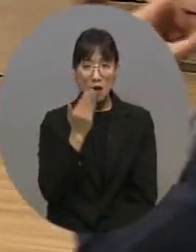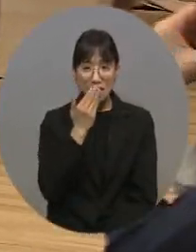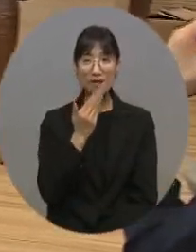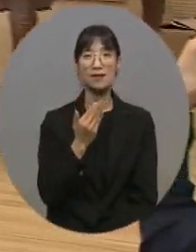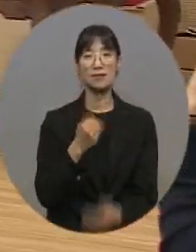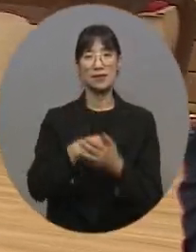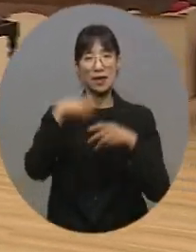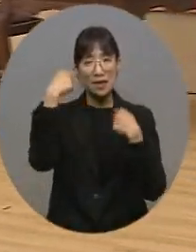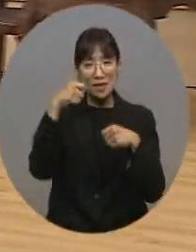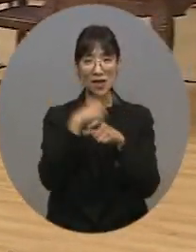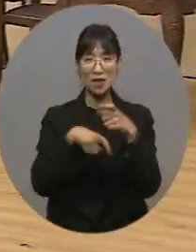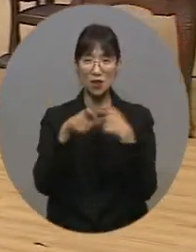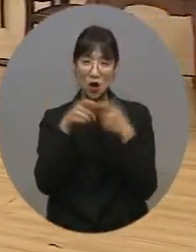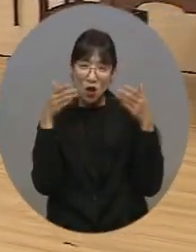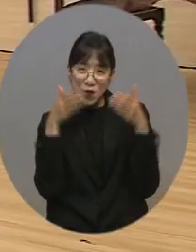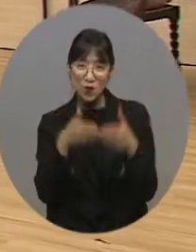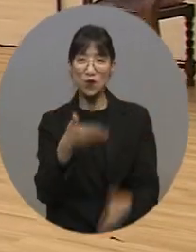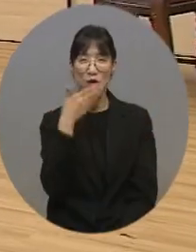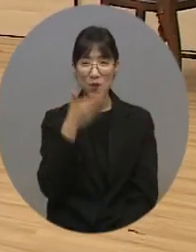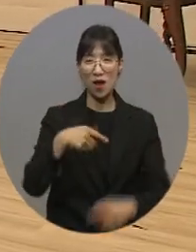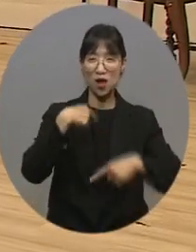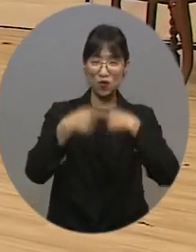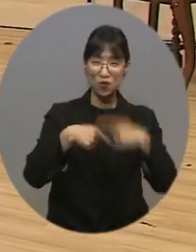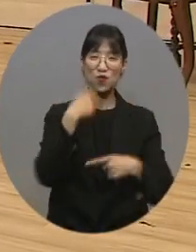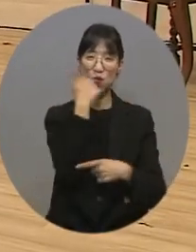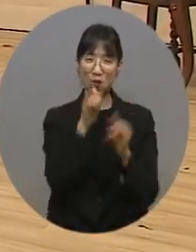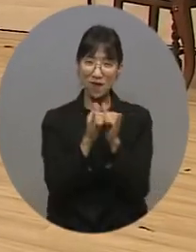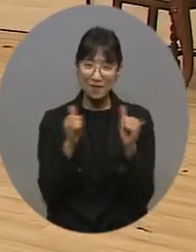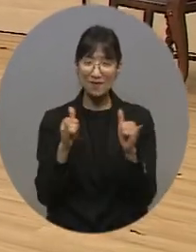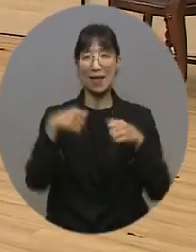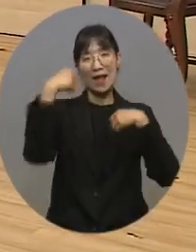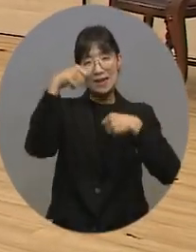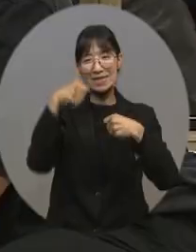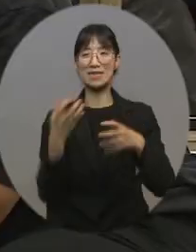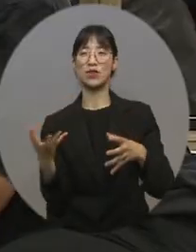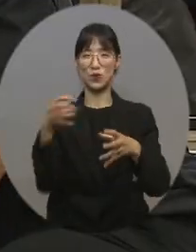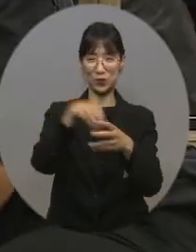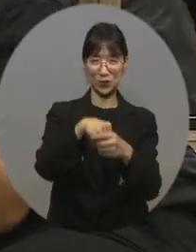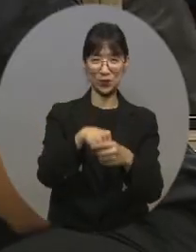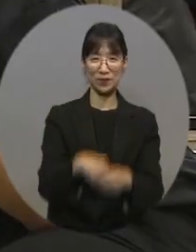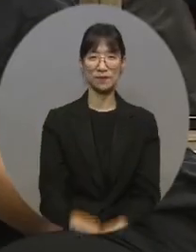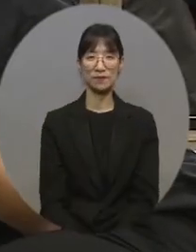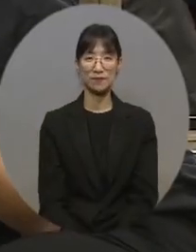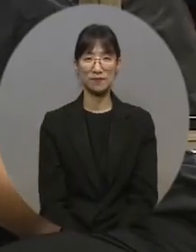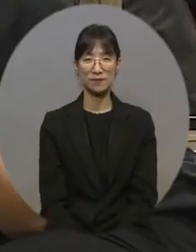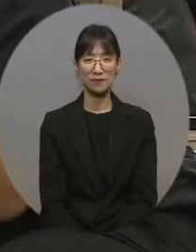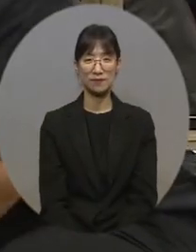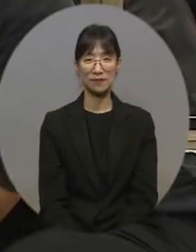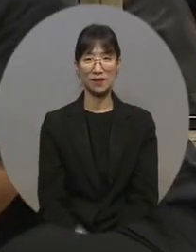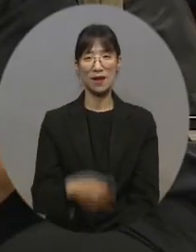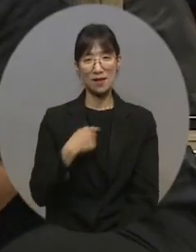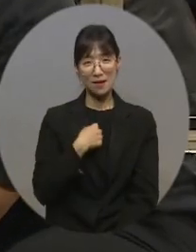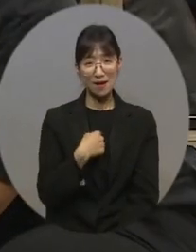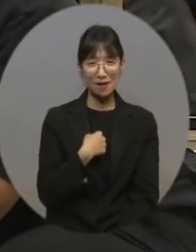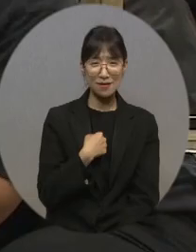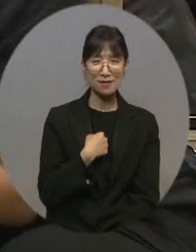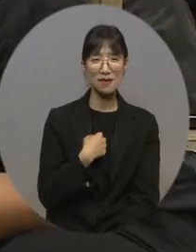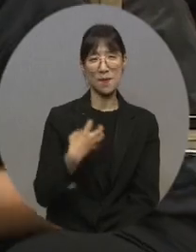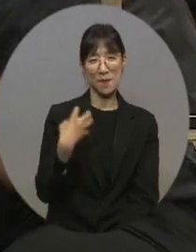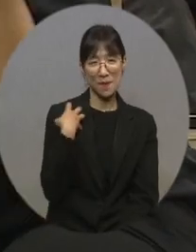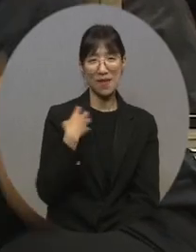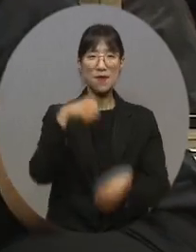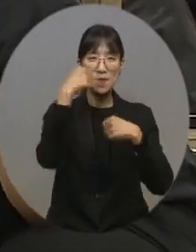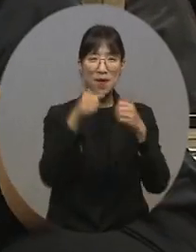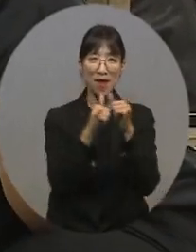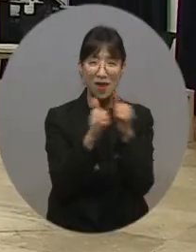청각장애인들이 극에 더욱 몰입할 수 있도록 수어 통역사들은 극의 일부가 됩니다. 또 자신이 맡은 역할의 배우와